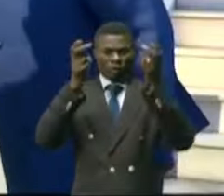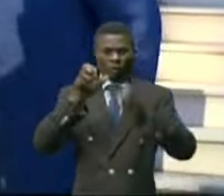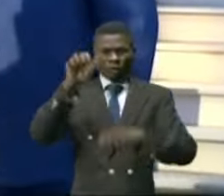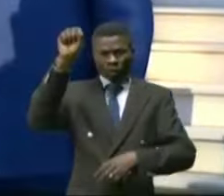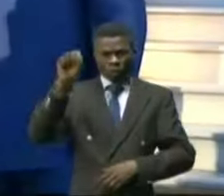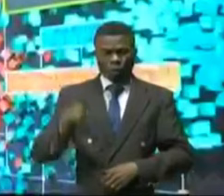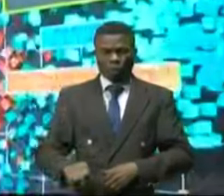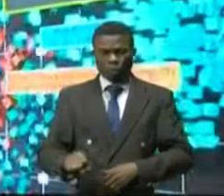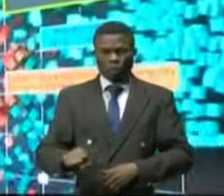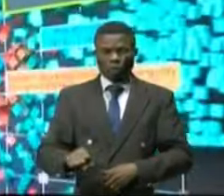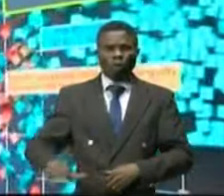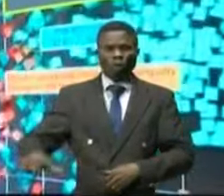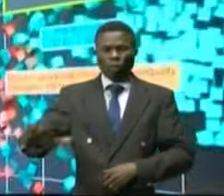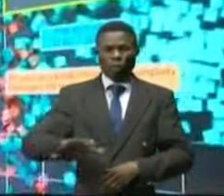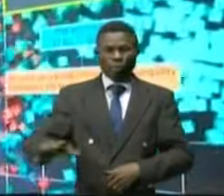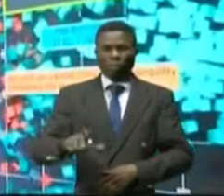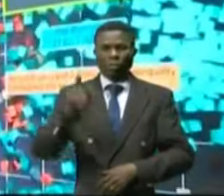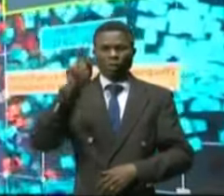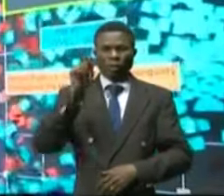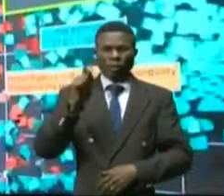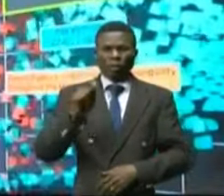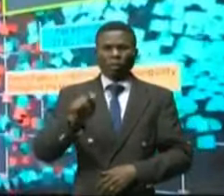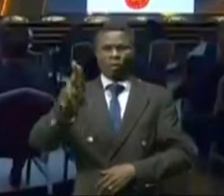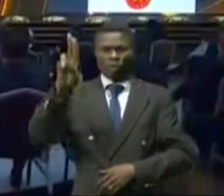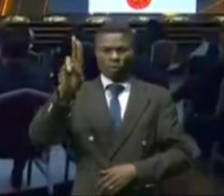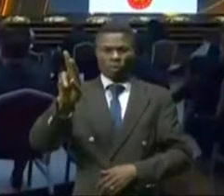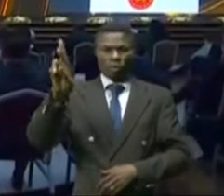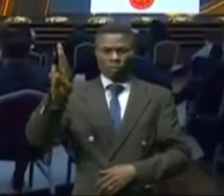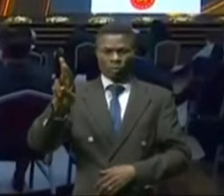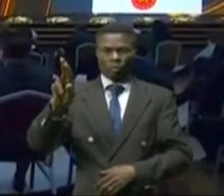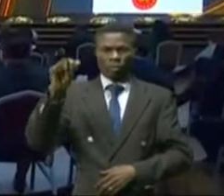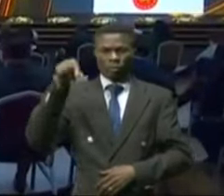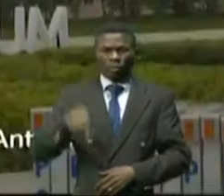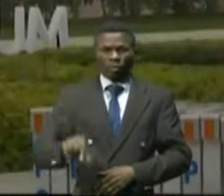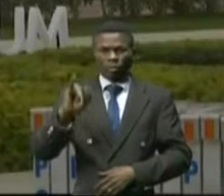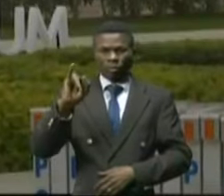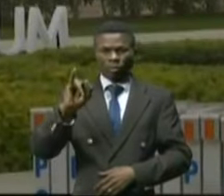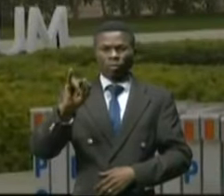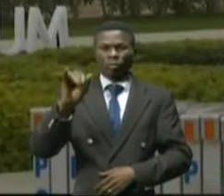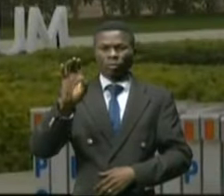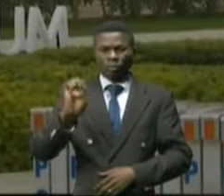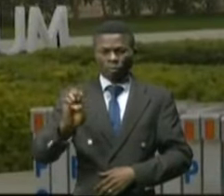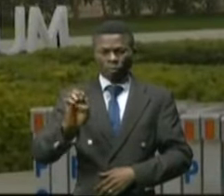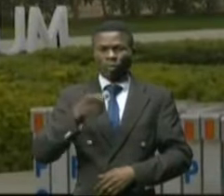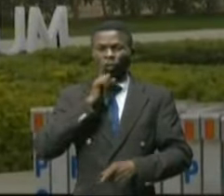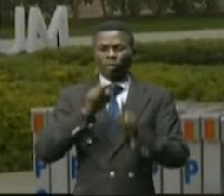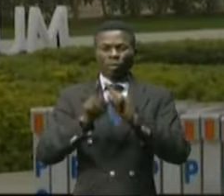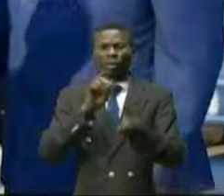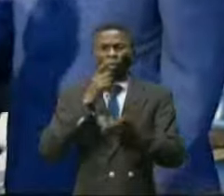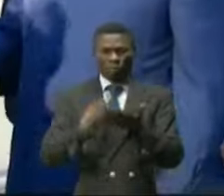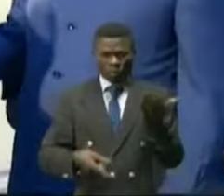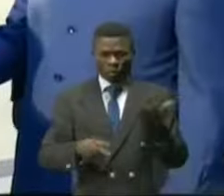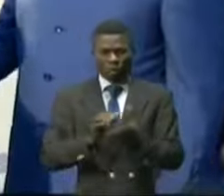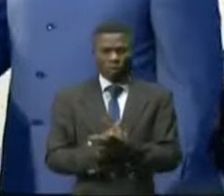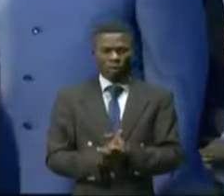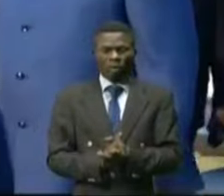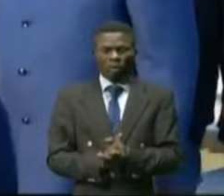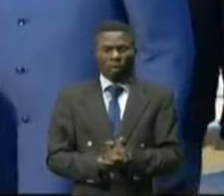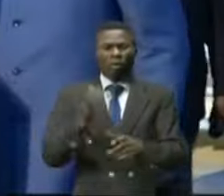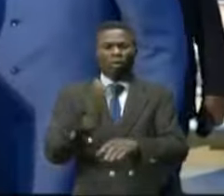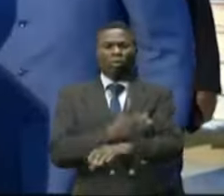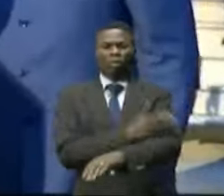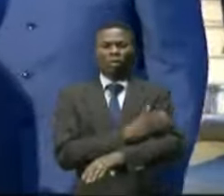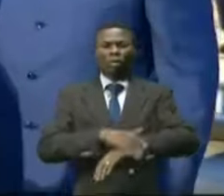de la Turquie, où se déroule actuellement le troisième forum diplomatique d'Antalya. Le thème de cette édition porte sur comment faire